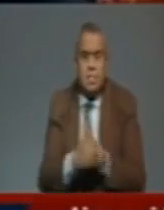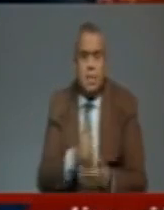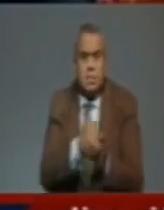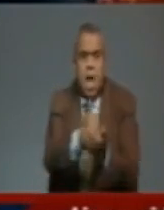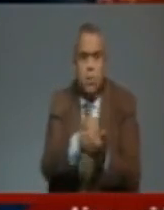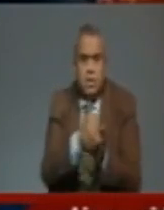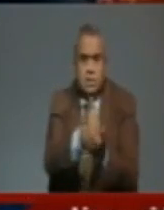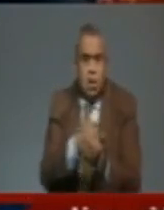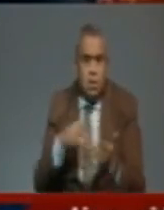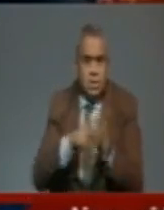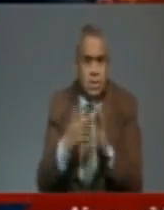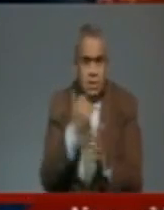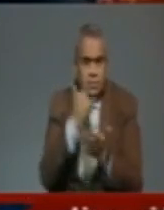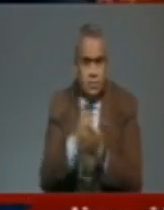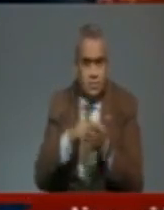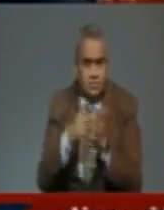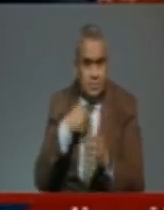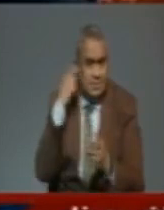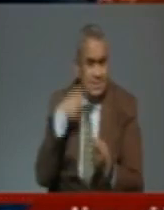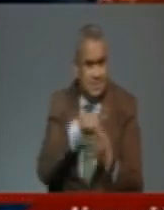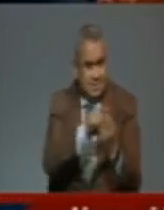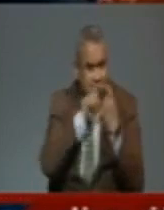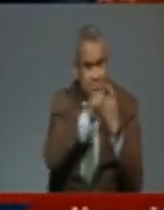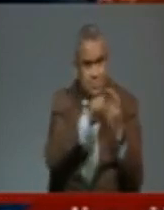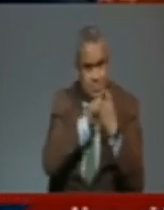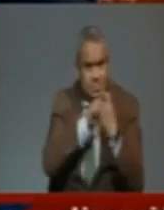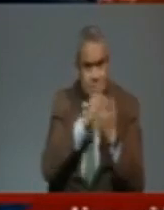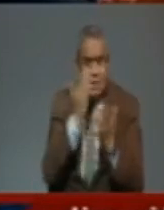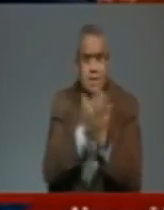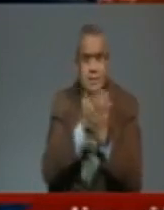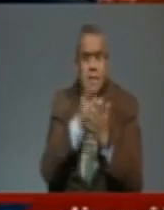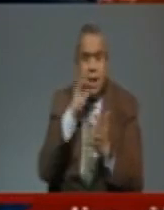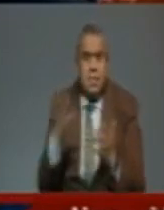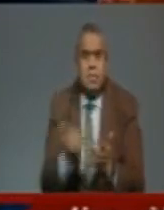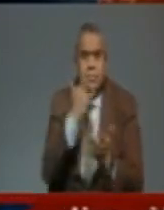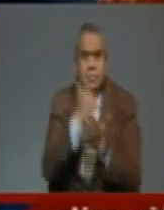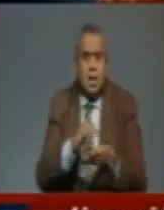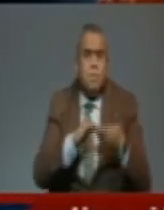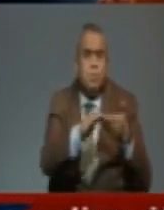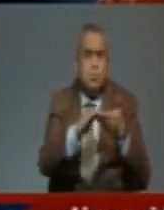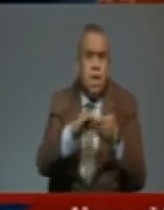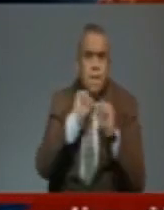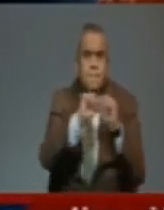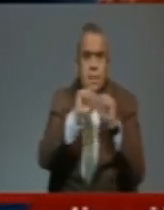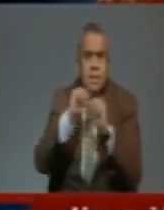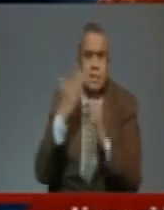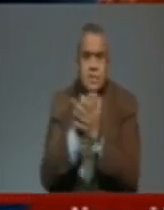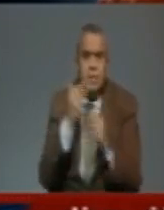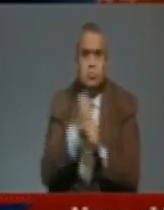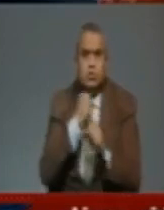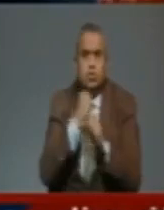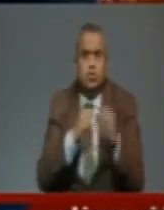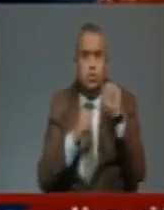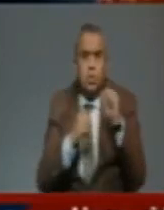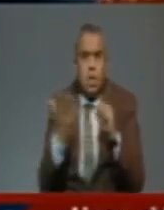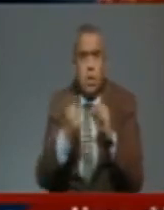احنا مش بنعمل ده ضدكم، احنا بنعمل ده لاجل بلدنا ولاجلكم ان شاء الله، عشان تلاقوا شغل ان شاء الله ليكم